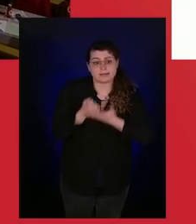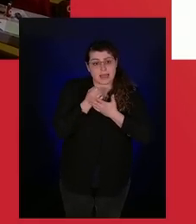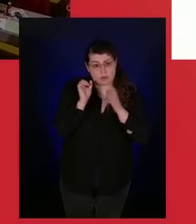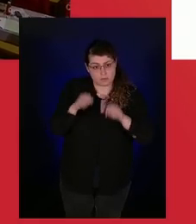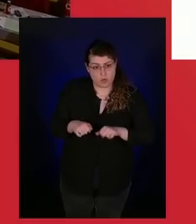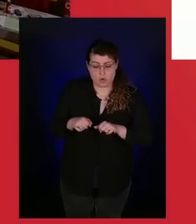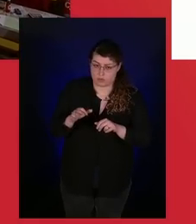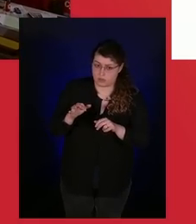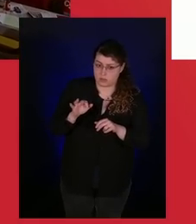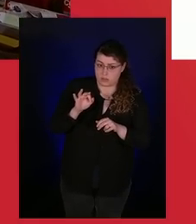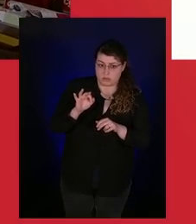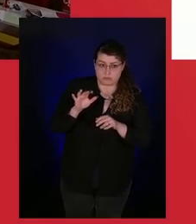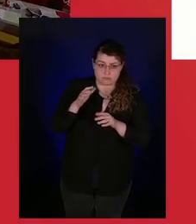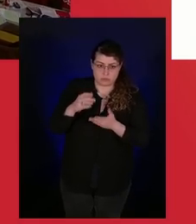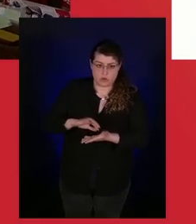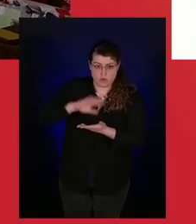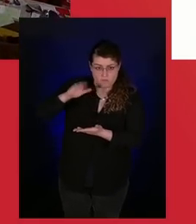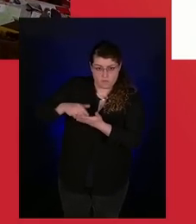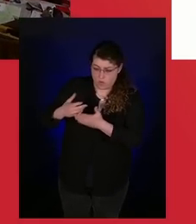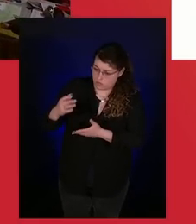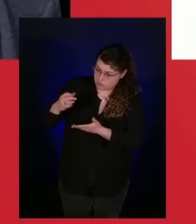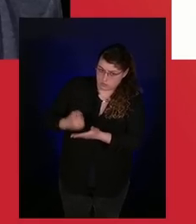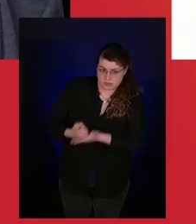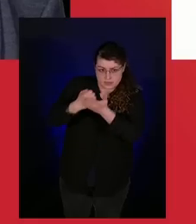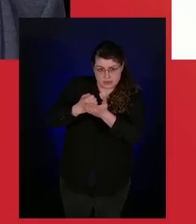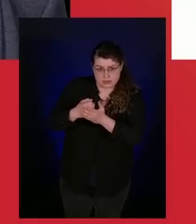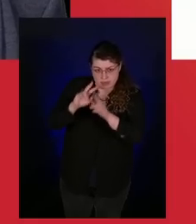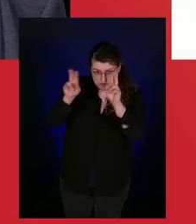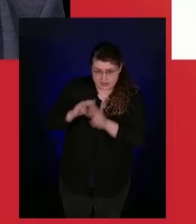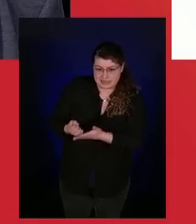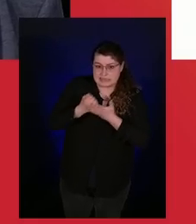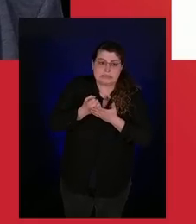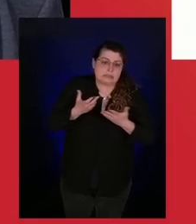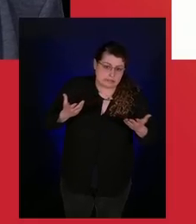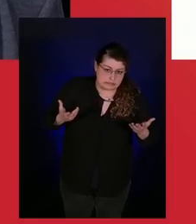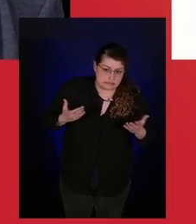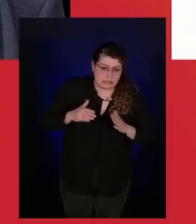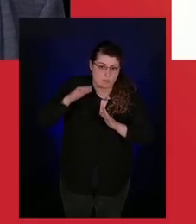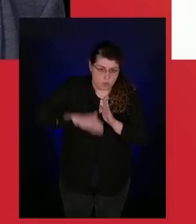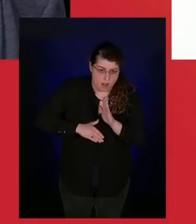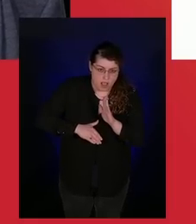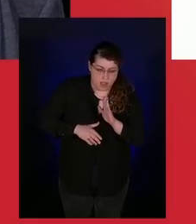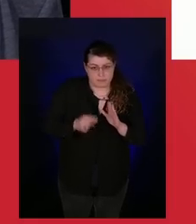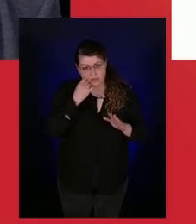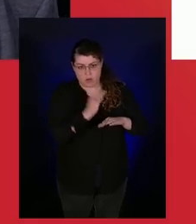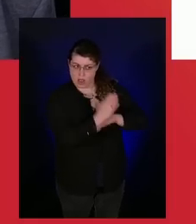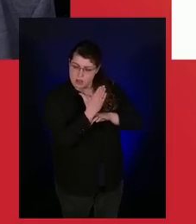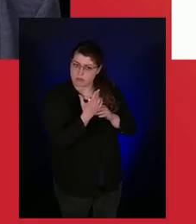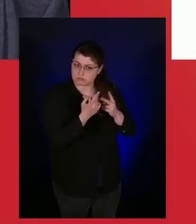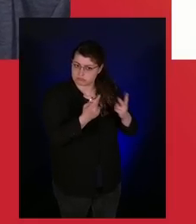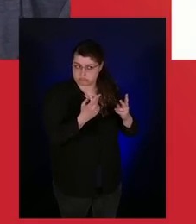Fonds national interprofessionnel peut leur apporter. Cette estimation est éloquente et